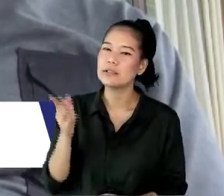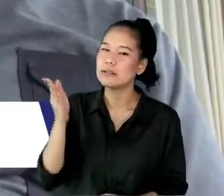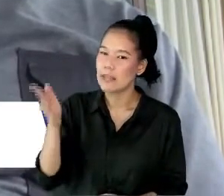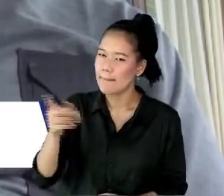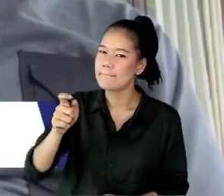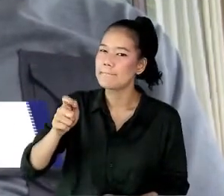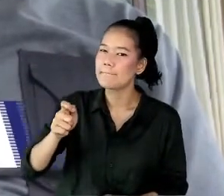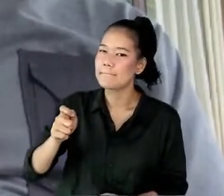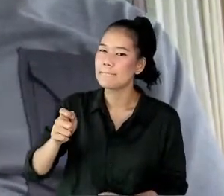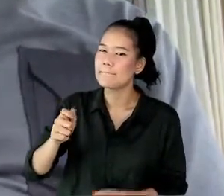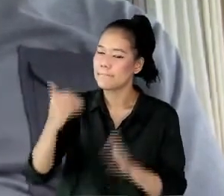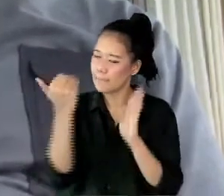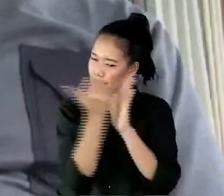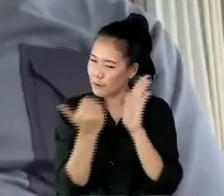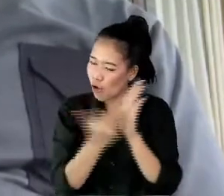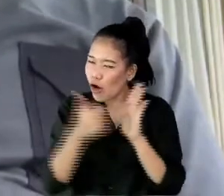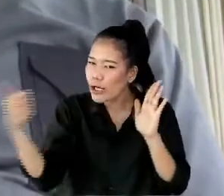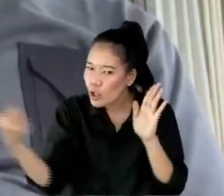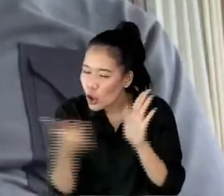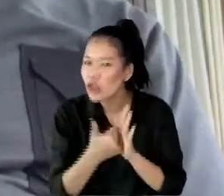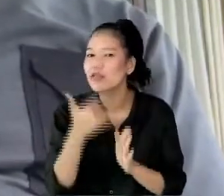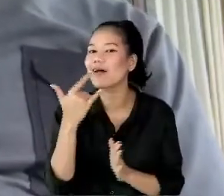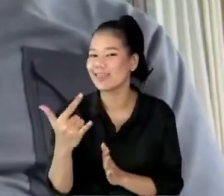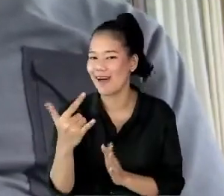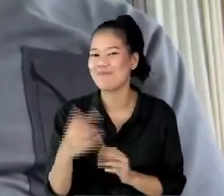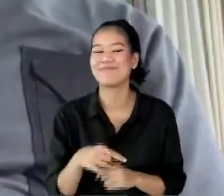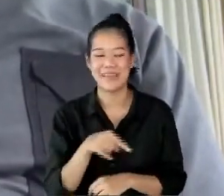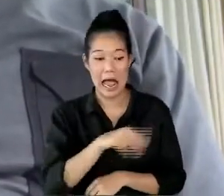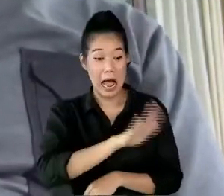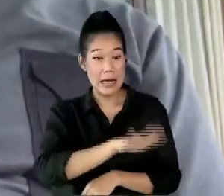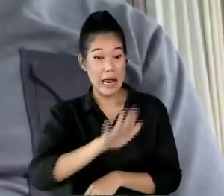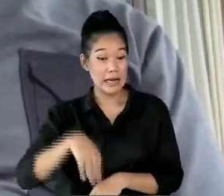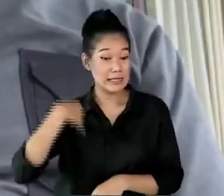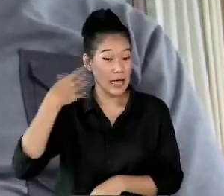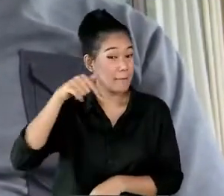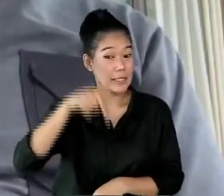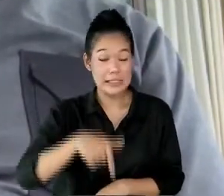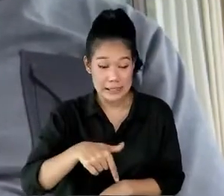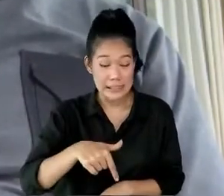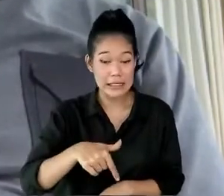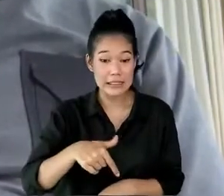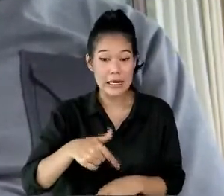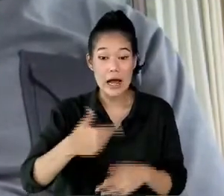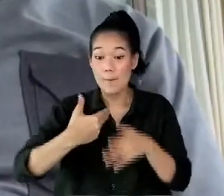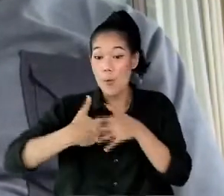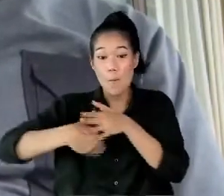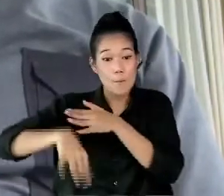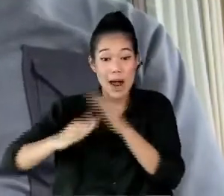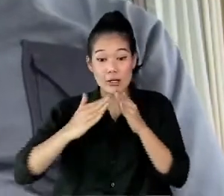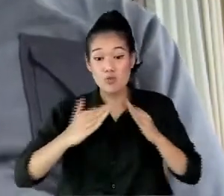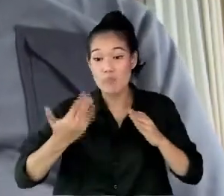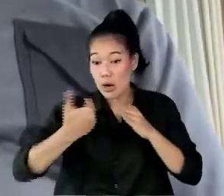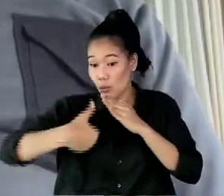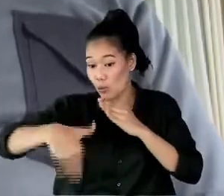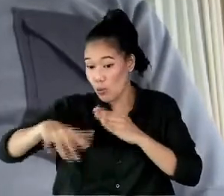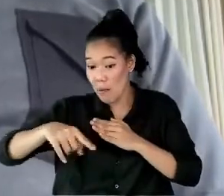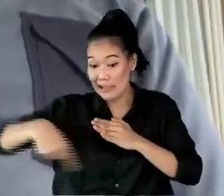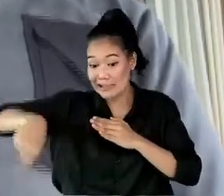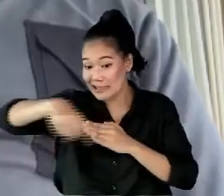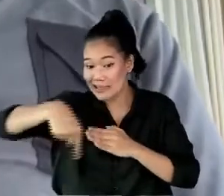itu patuh setiap prokes. Jadi sekarang anak-anak sampai detik ini belum kita izinkan untuk main di kompleks